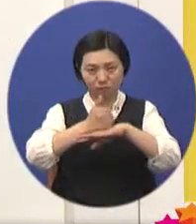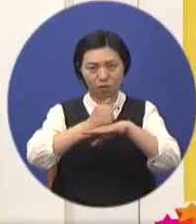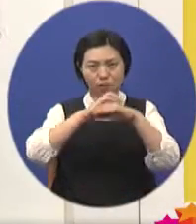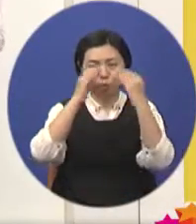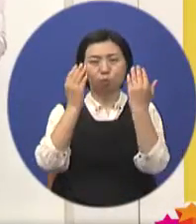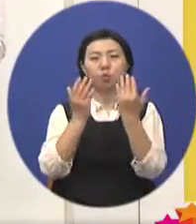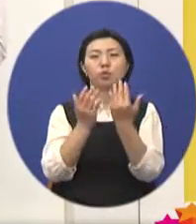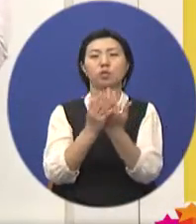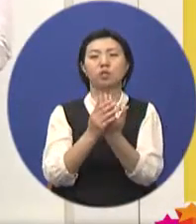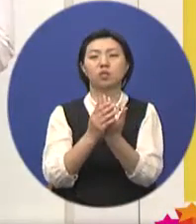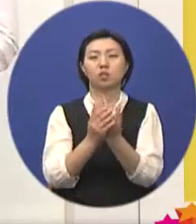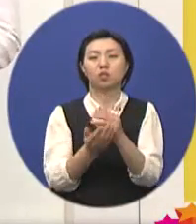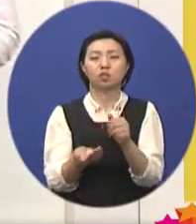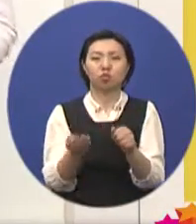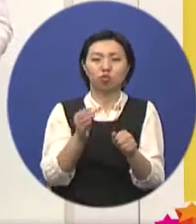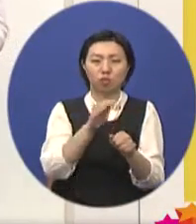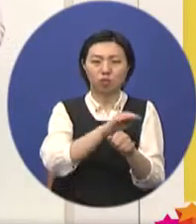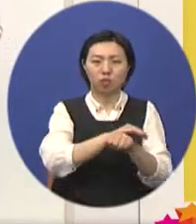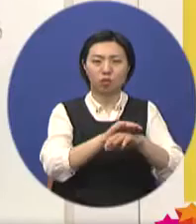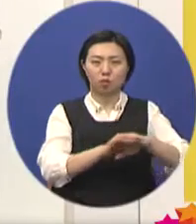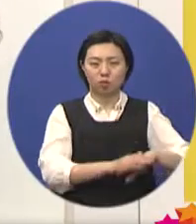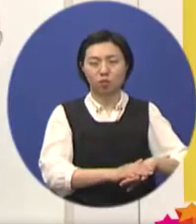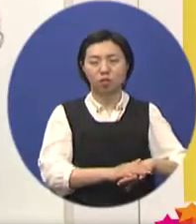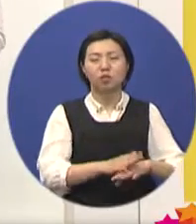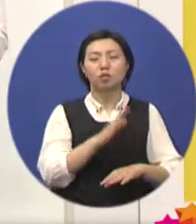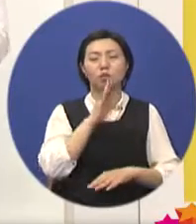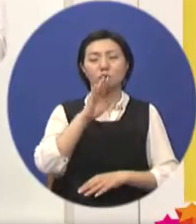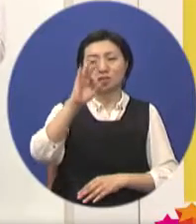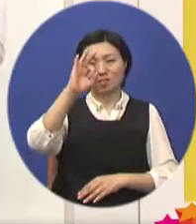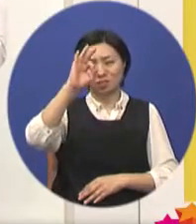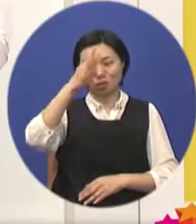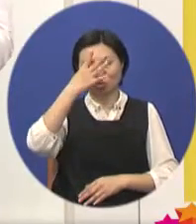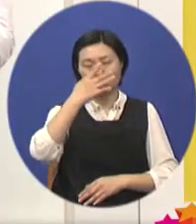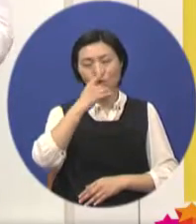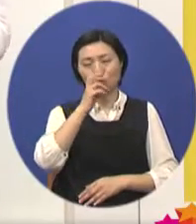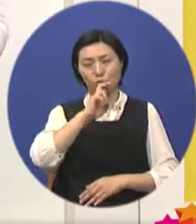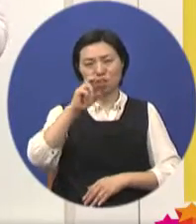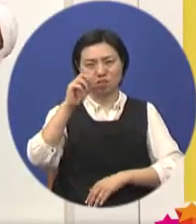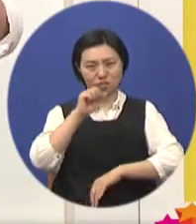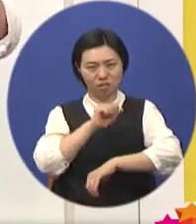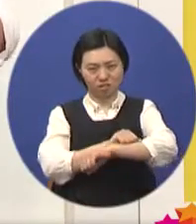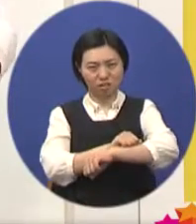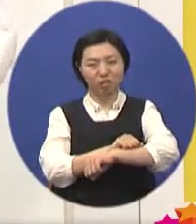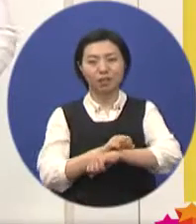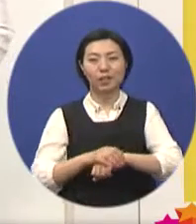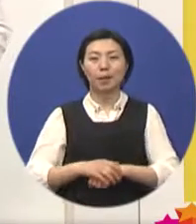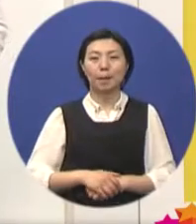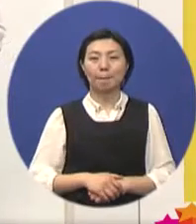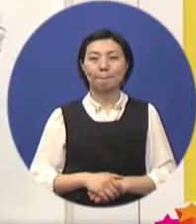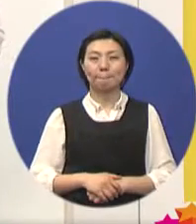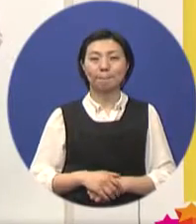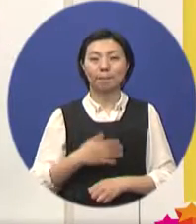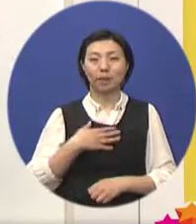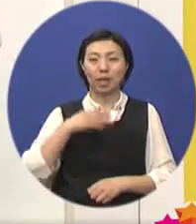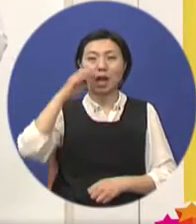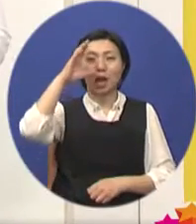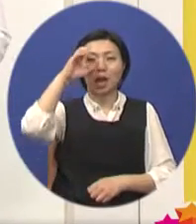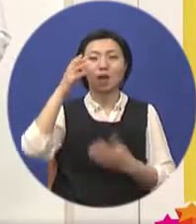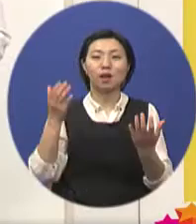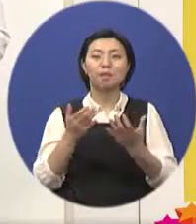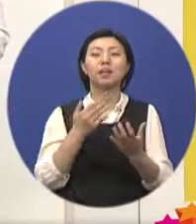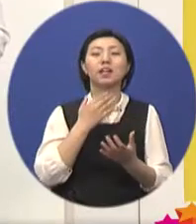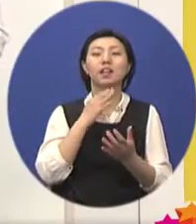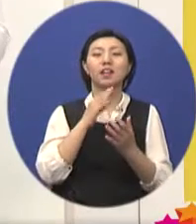모든 것을 묻어버리고 거기 아주 예술로 잘. 그러니까 제가요. 네. 그 알바할 때 이 네.